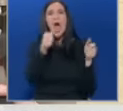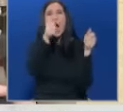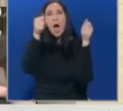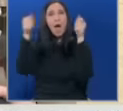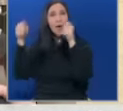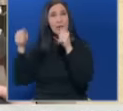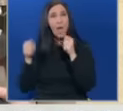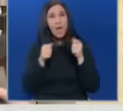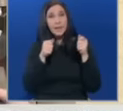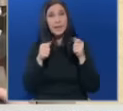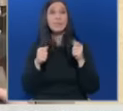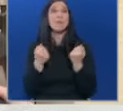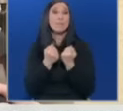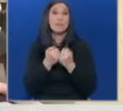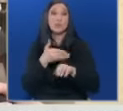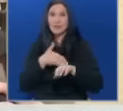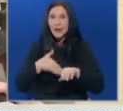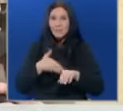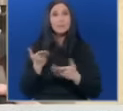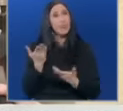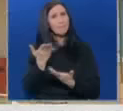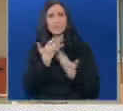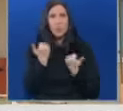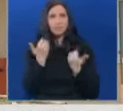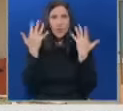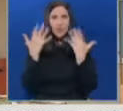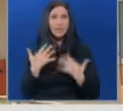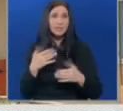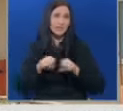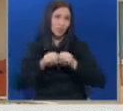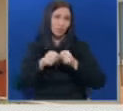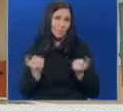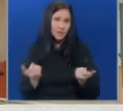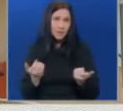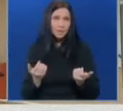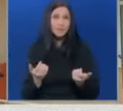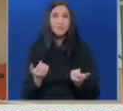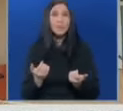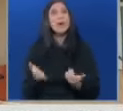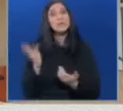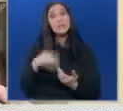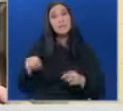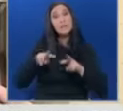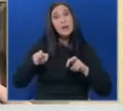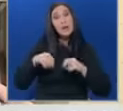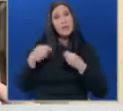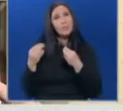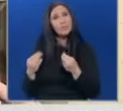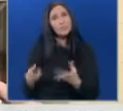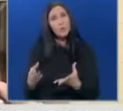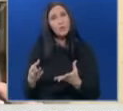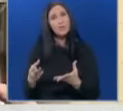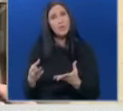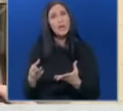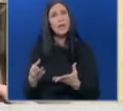на местата на травмите, от които нямахме данни за фрактури, счупвания. А и след прегледа му дадахме един оклис,